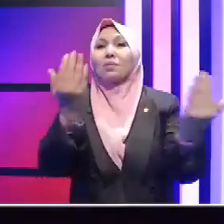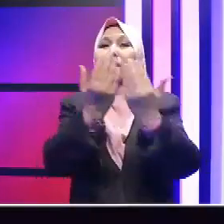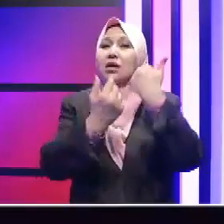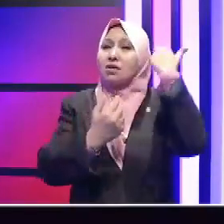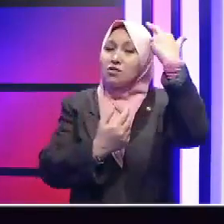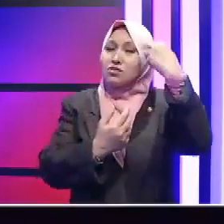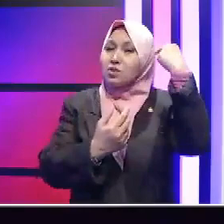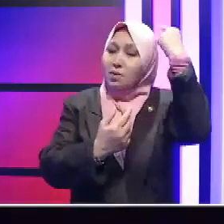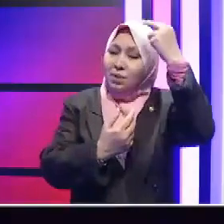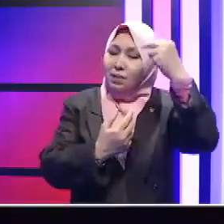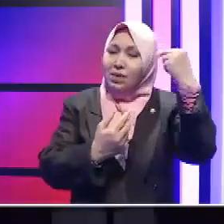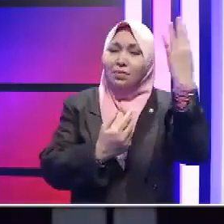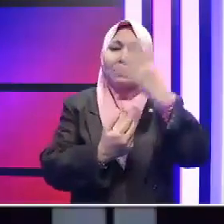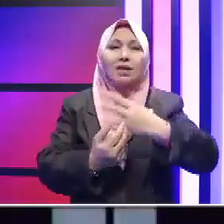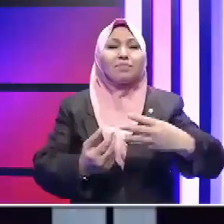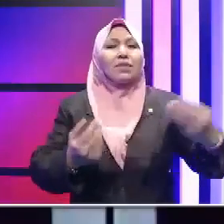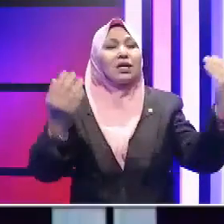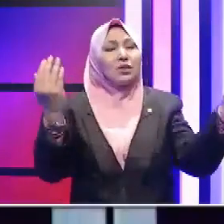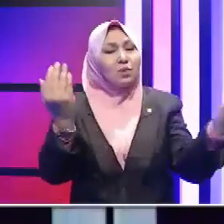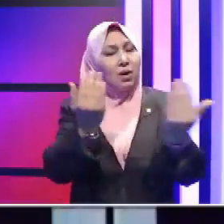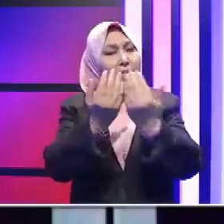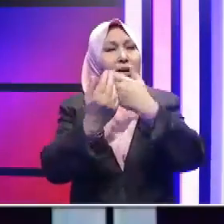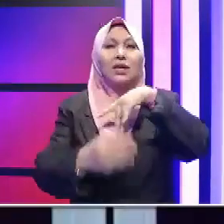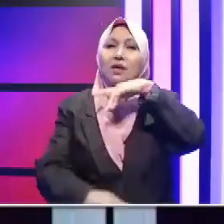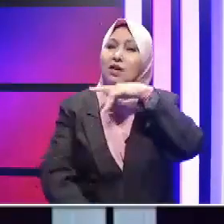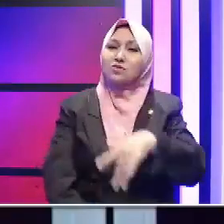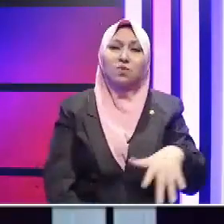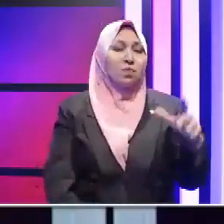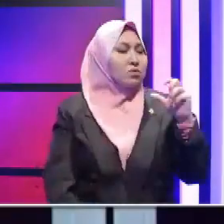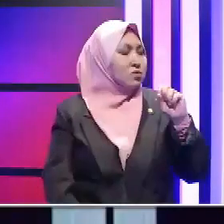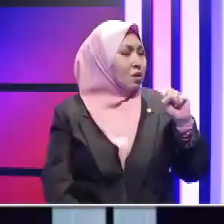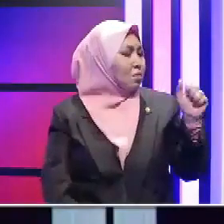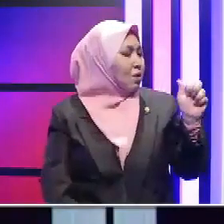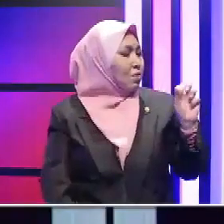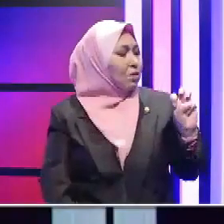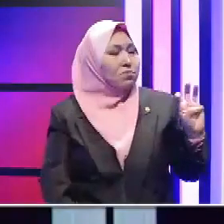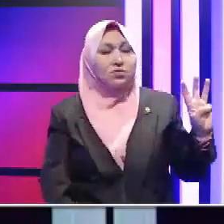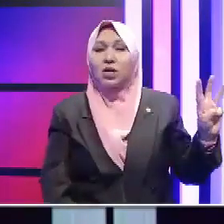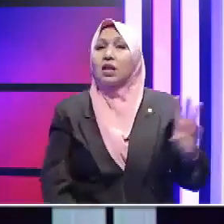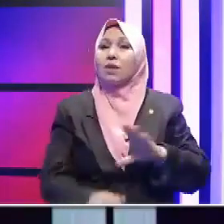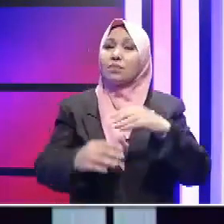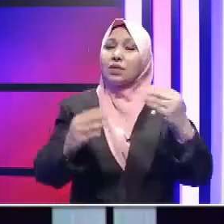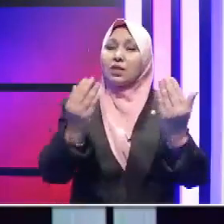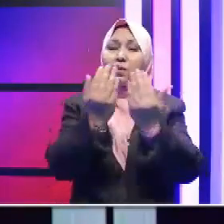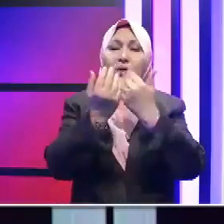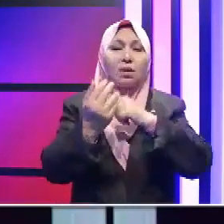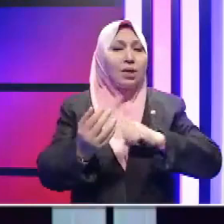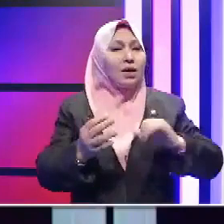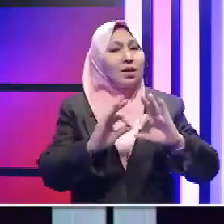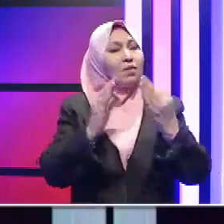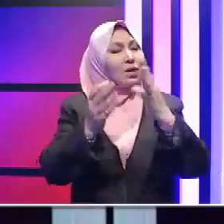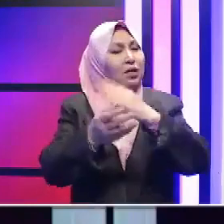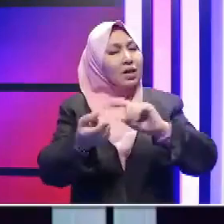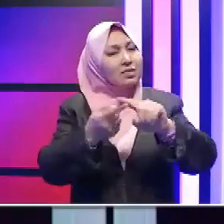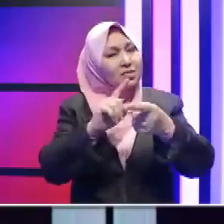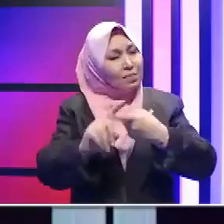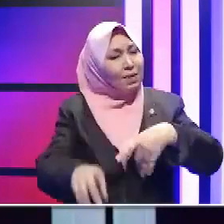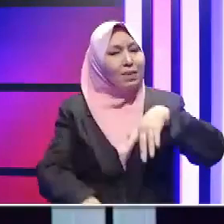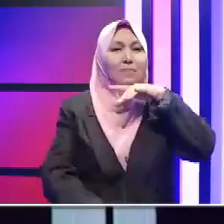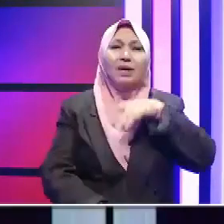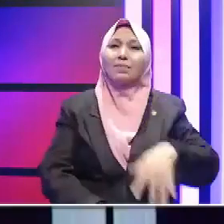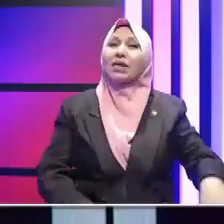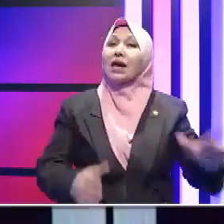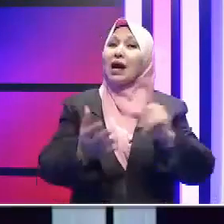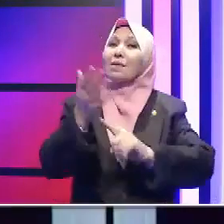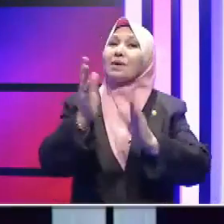alaykum Raffi Ambiya Iwal mursalin Sayyidina Muhammadin wa ala alihi wa ashabihi ajma'in Amma ba